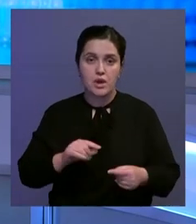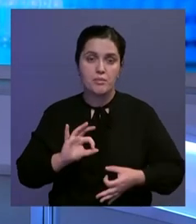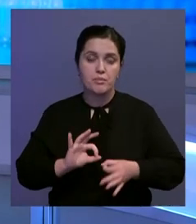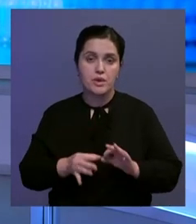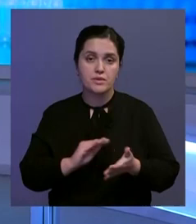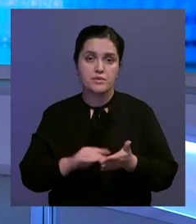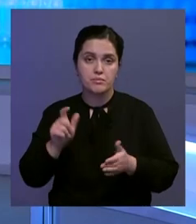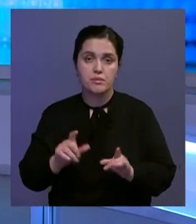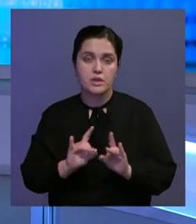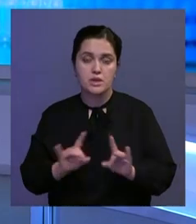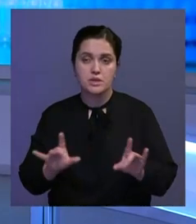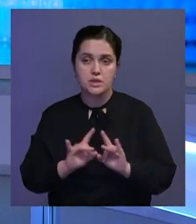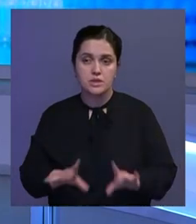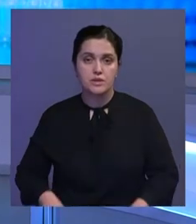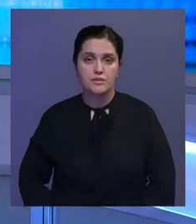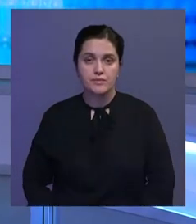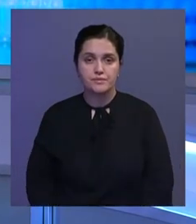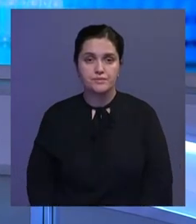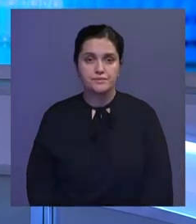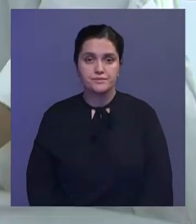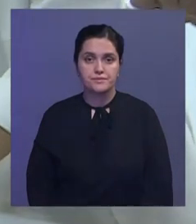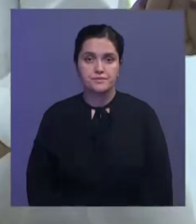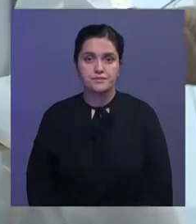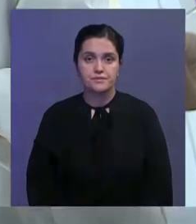российские предприниматели. Подробности у Асхата Ниязова.